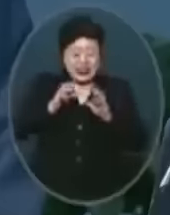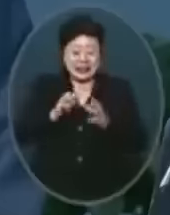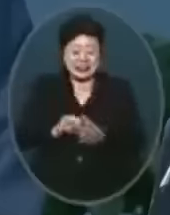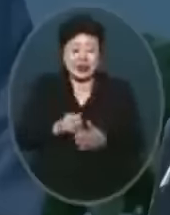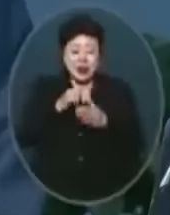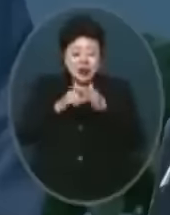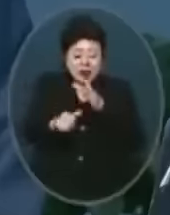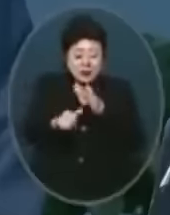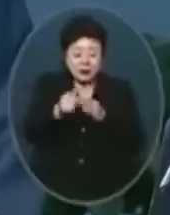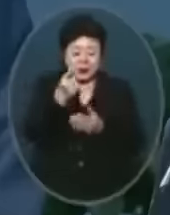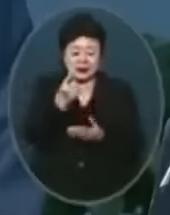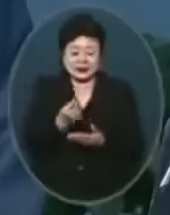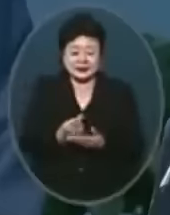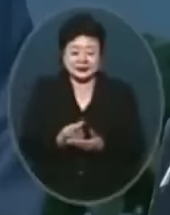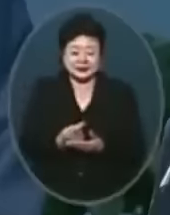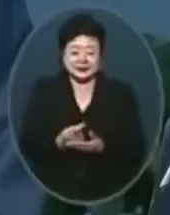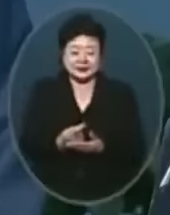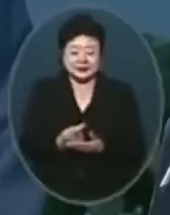대표들이 와서